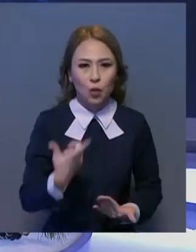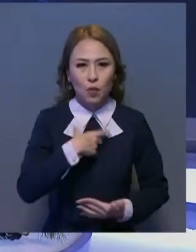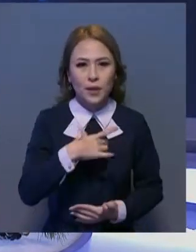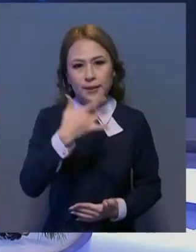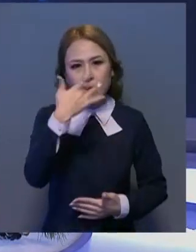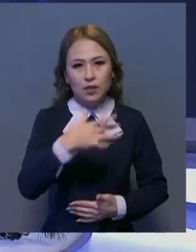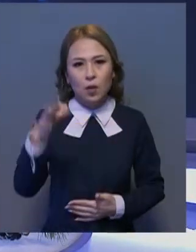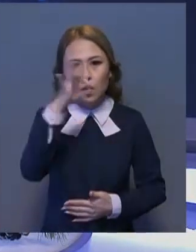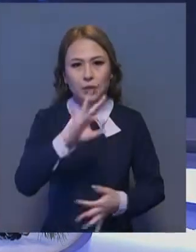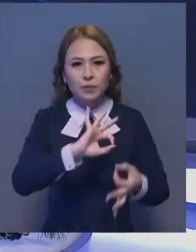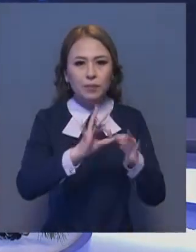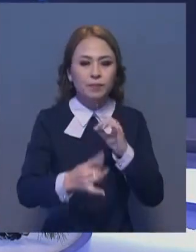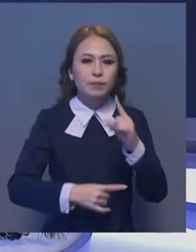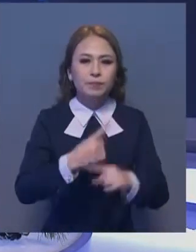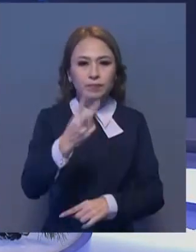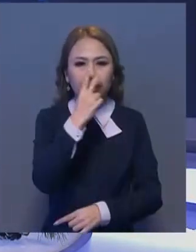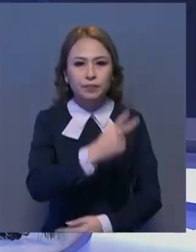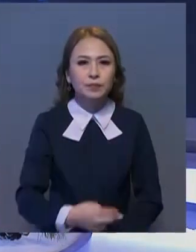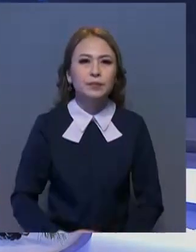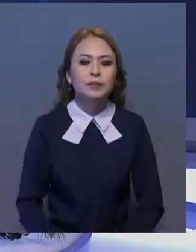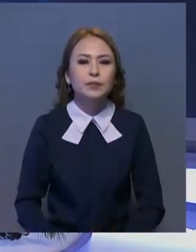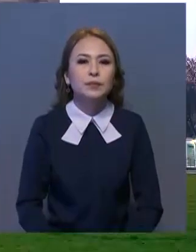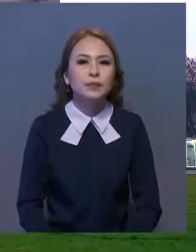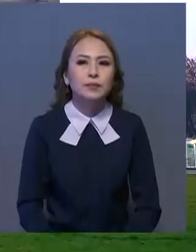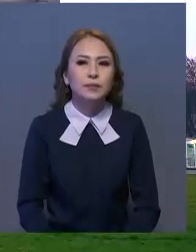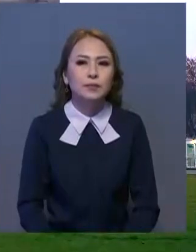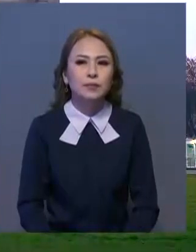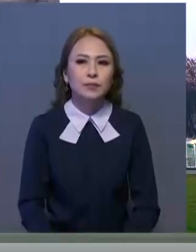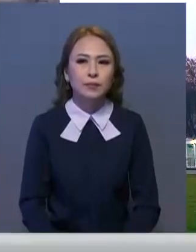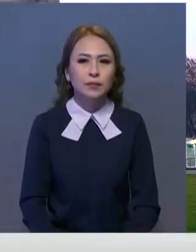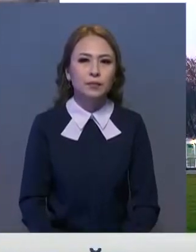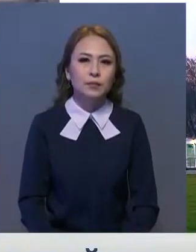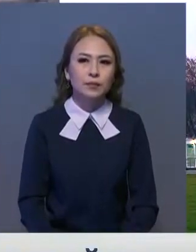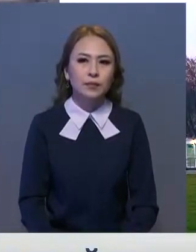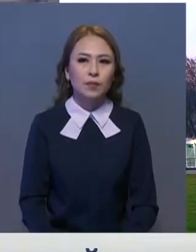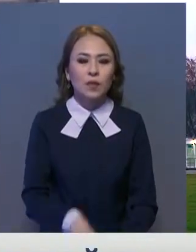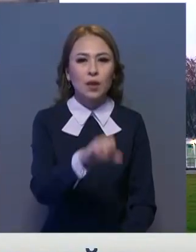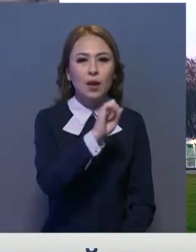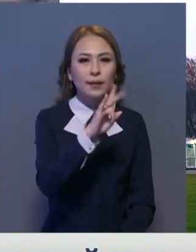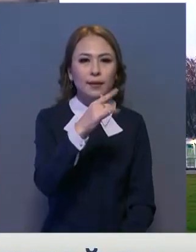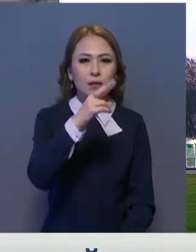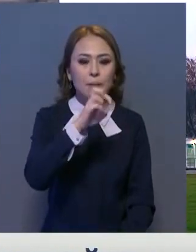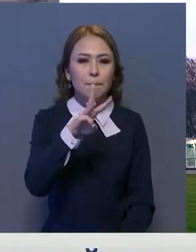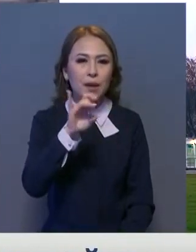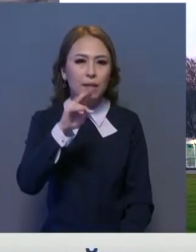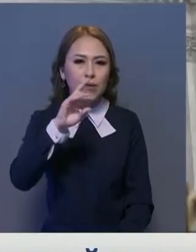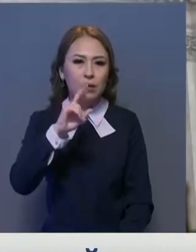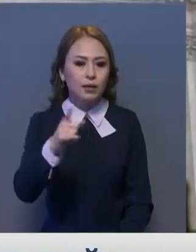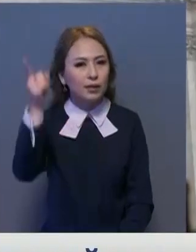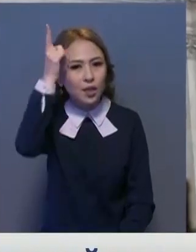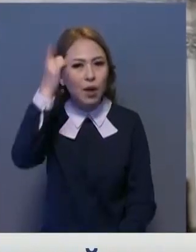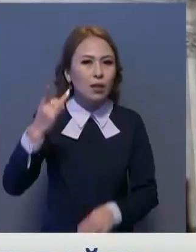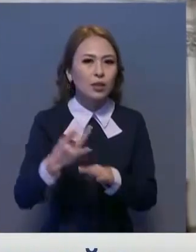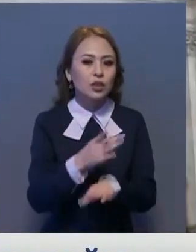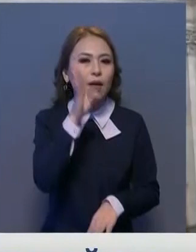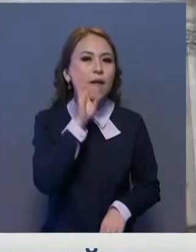саяси мансабы жайлы келесі материалдан көрейік. Ангела Доротея Меркель, Германияның